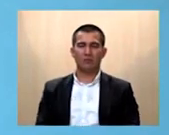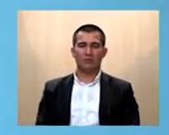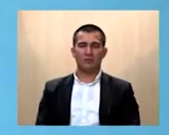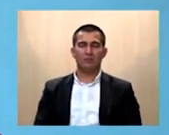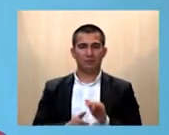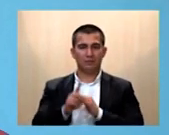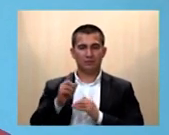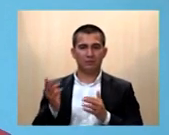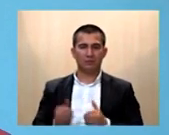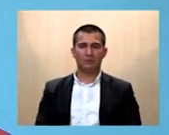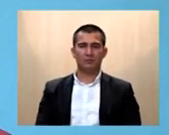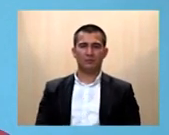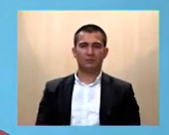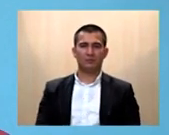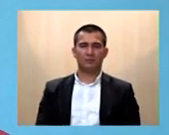Boshladik.